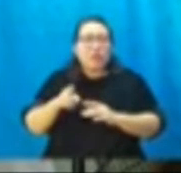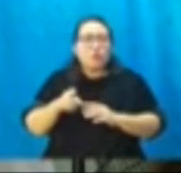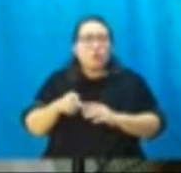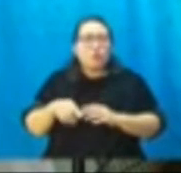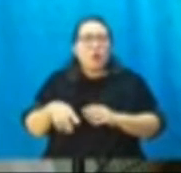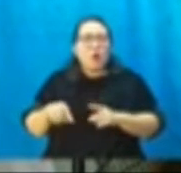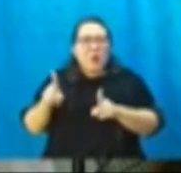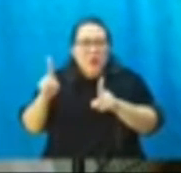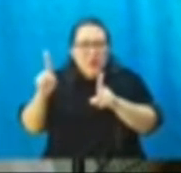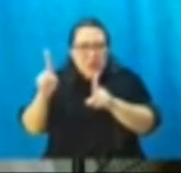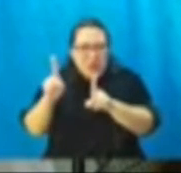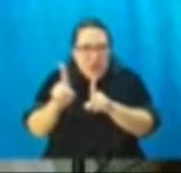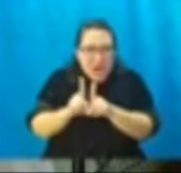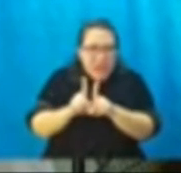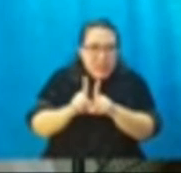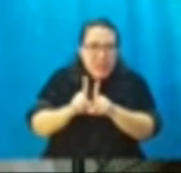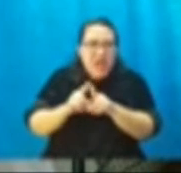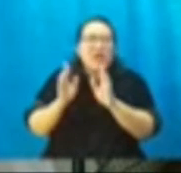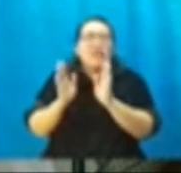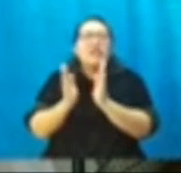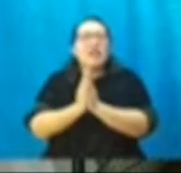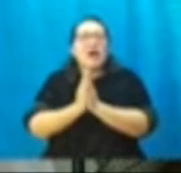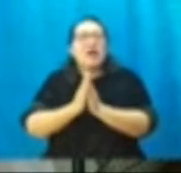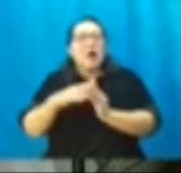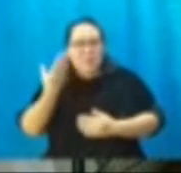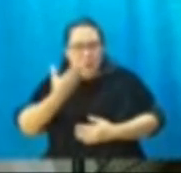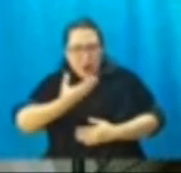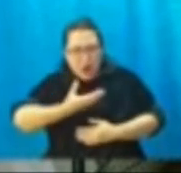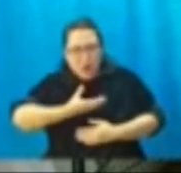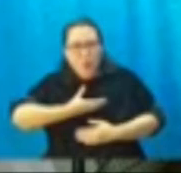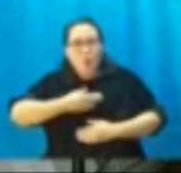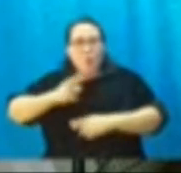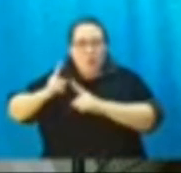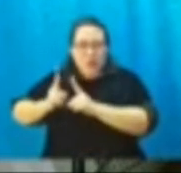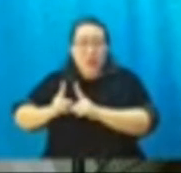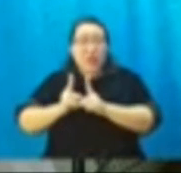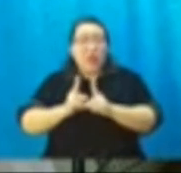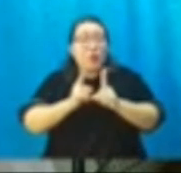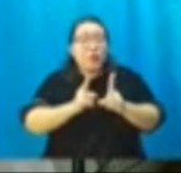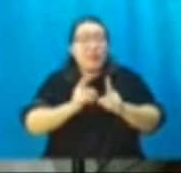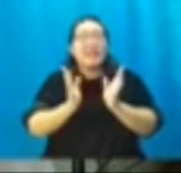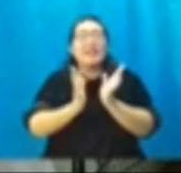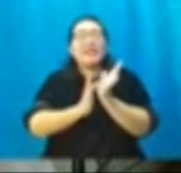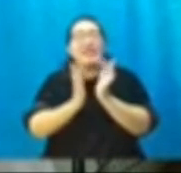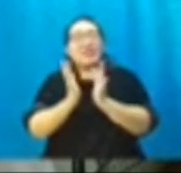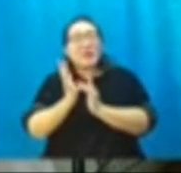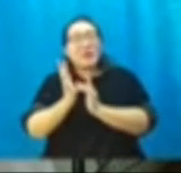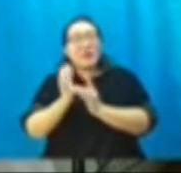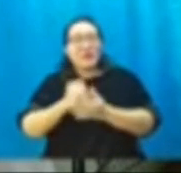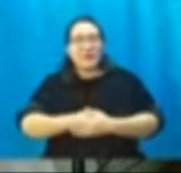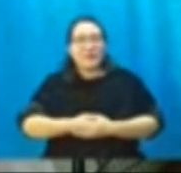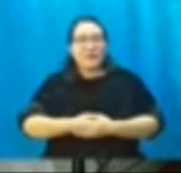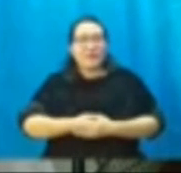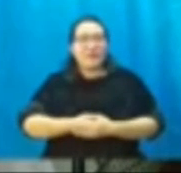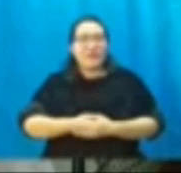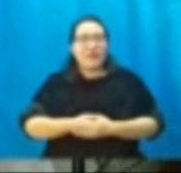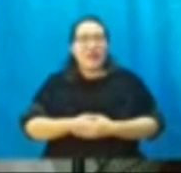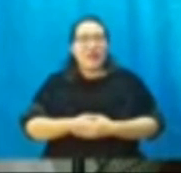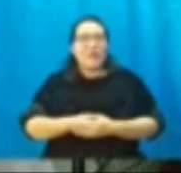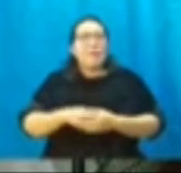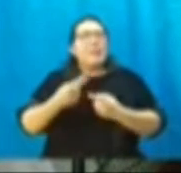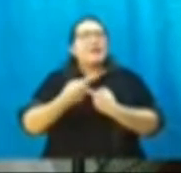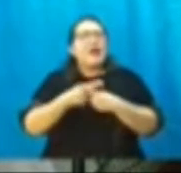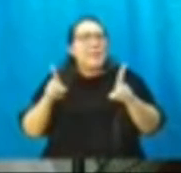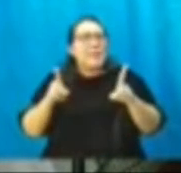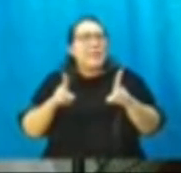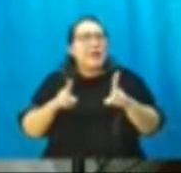Yesus yang mau mengikuti Yesus secara lebih khusus lagi diantara merekapun Hai